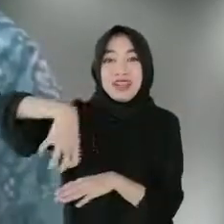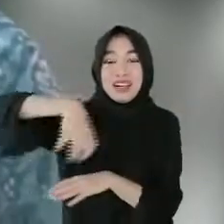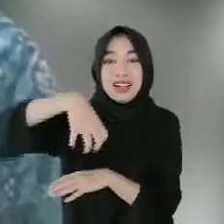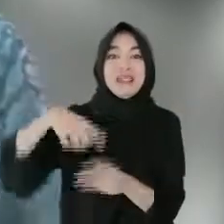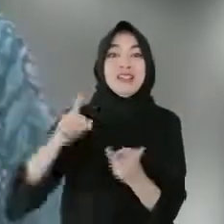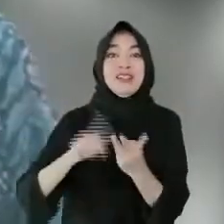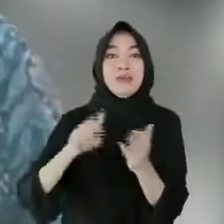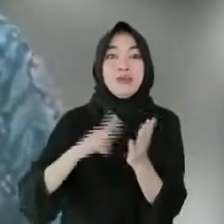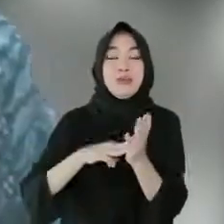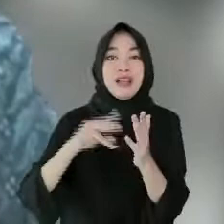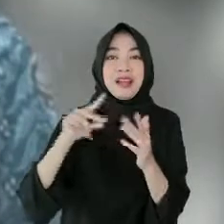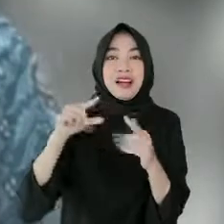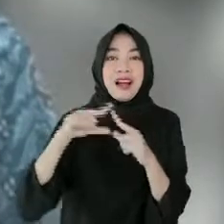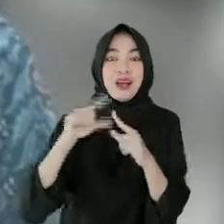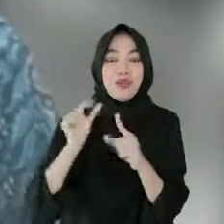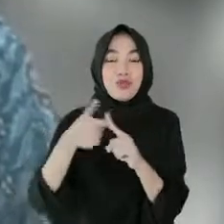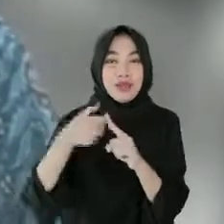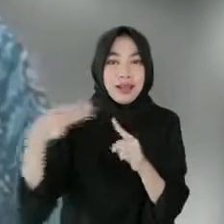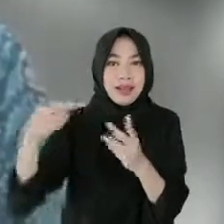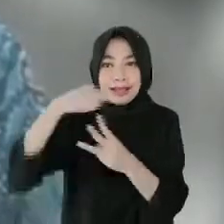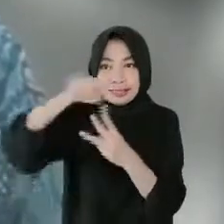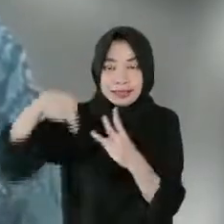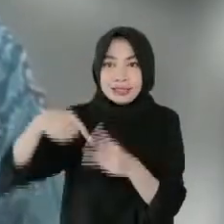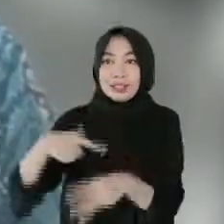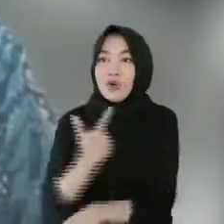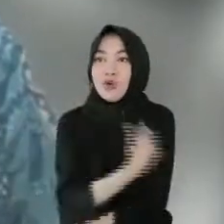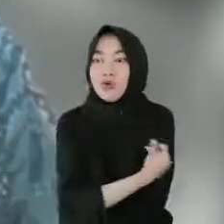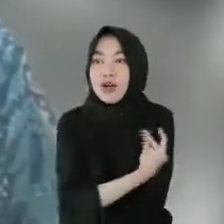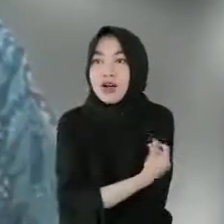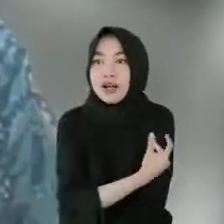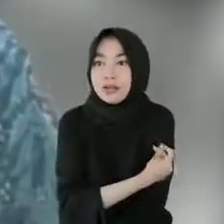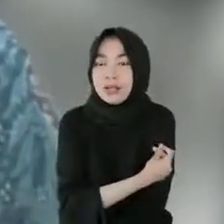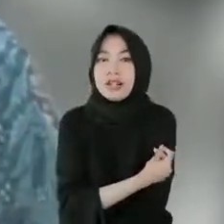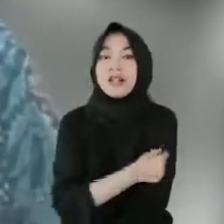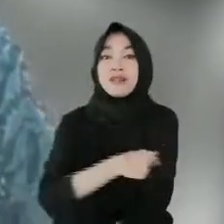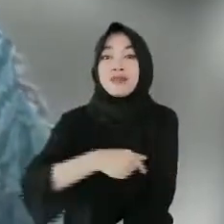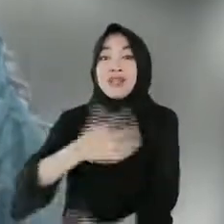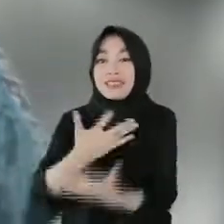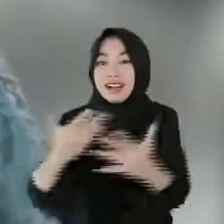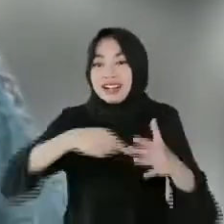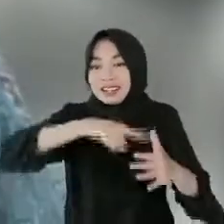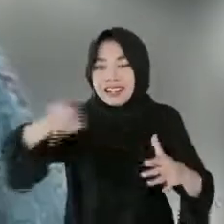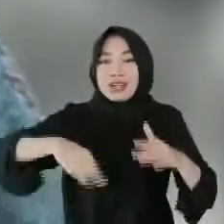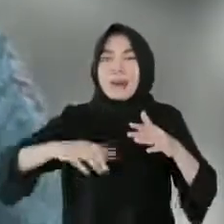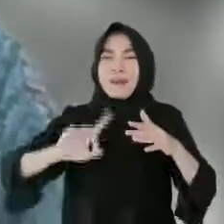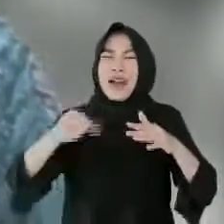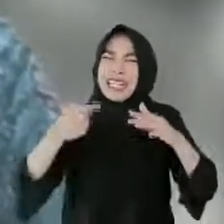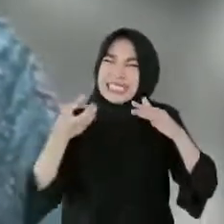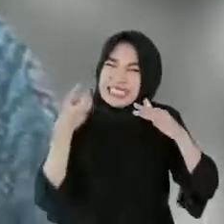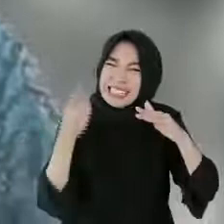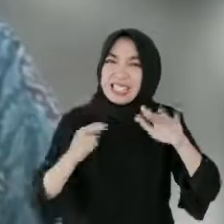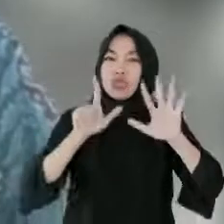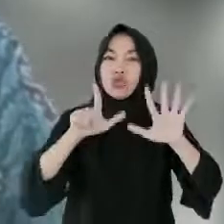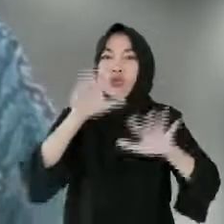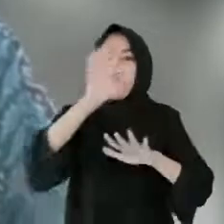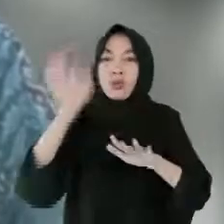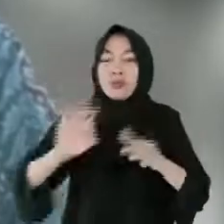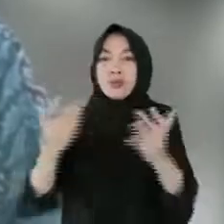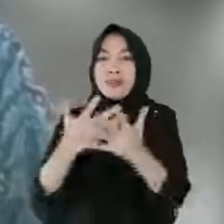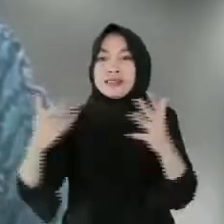target pemerintah vaksinasi minimal 70 persen sehingga dengan